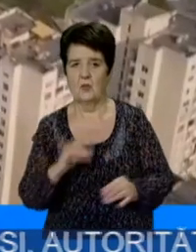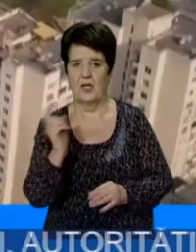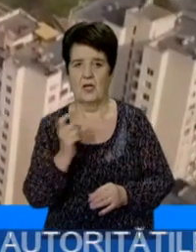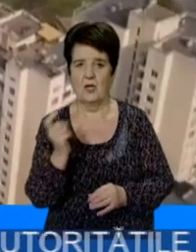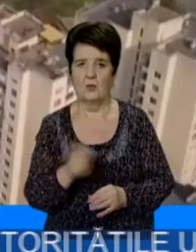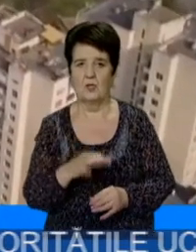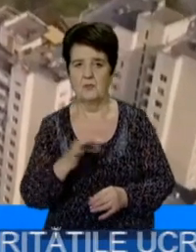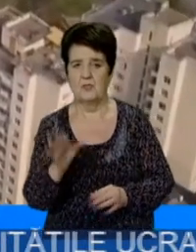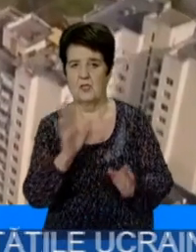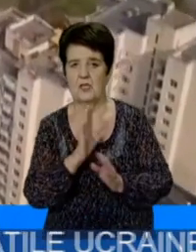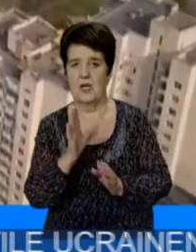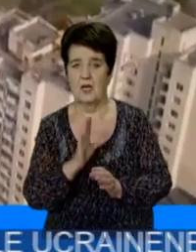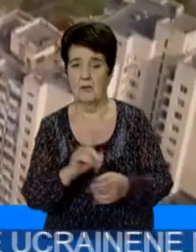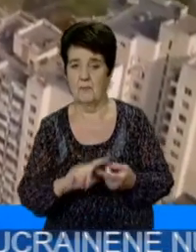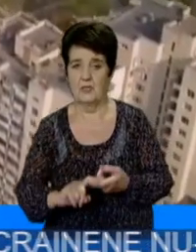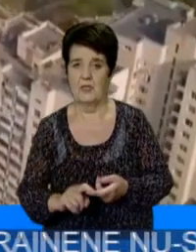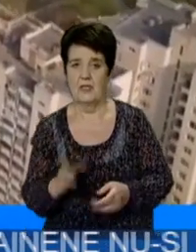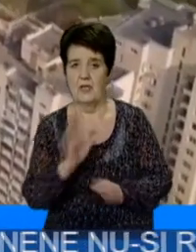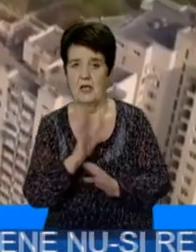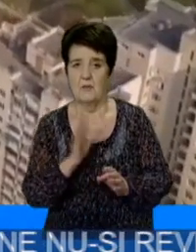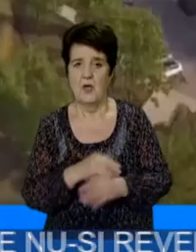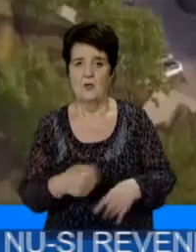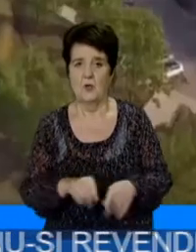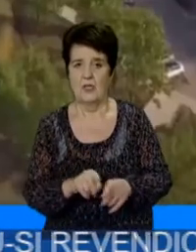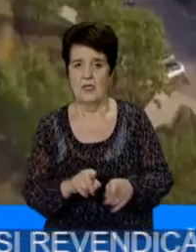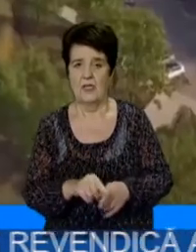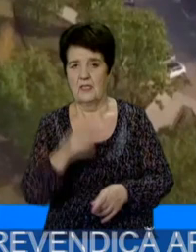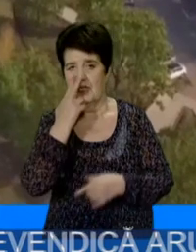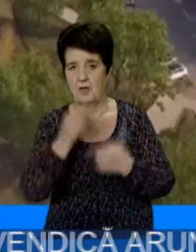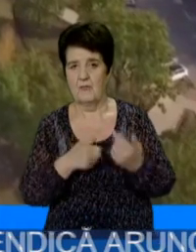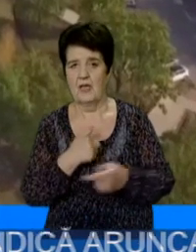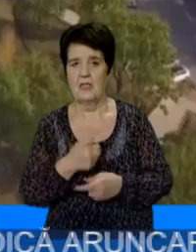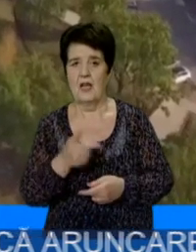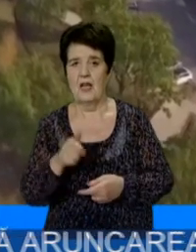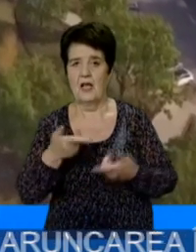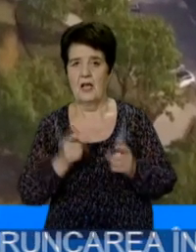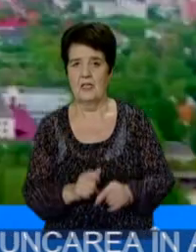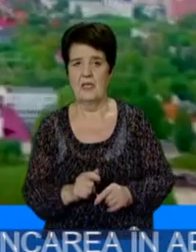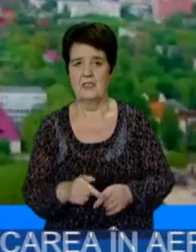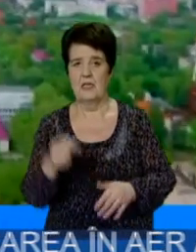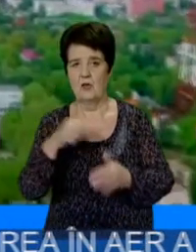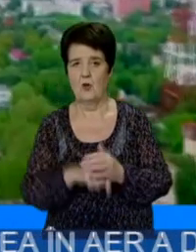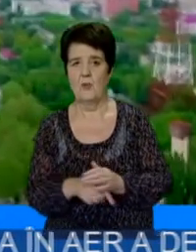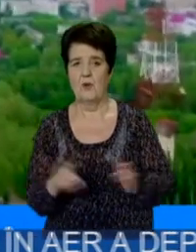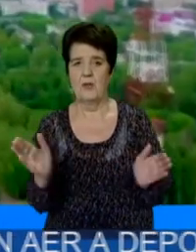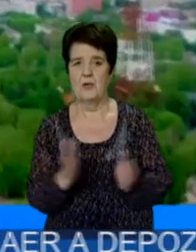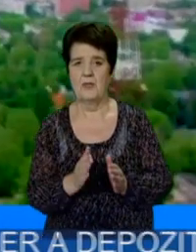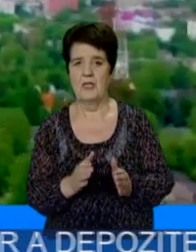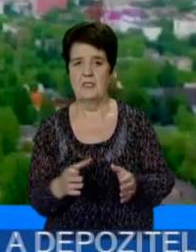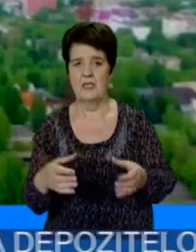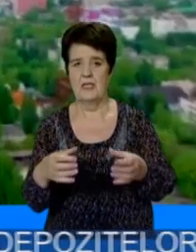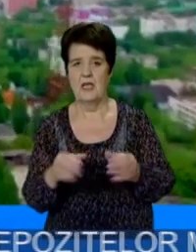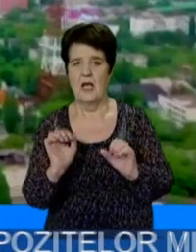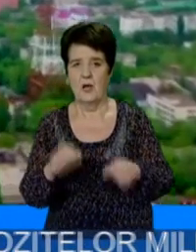dependentă de climă tot această lipsă de dinamismul și de adaptare la realitățile globale limitează capacitatea sectorului privat